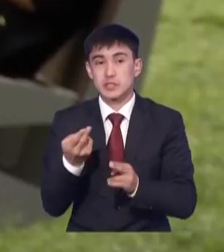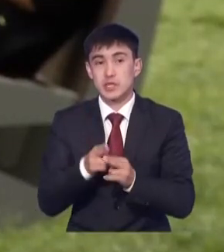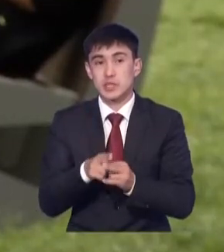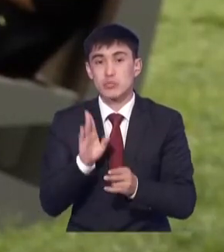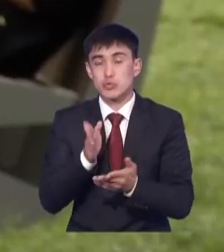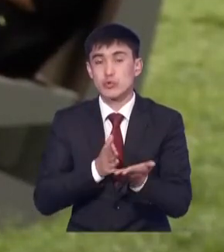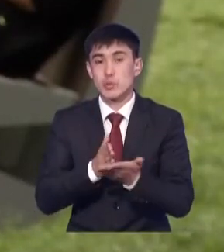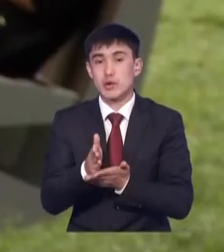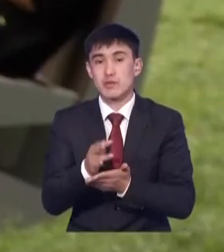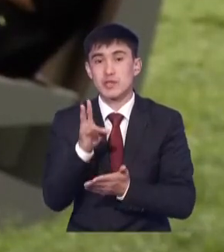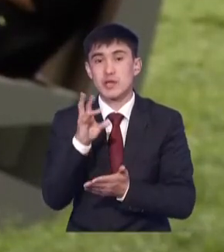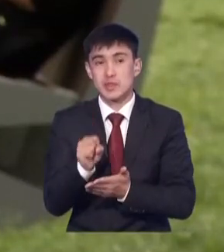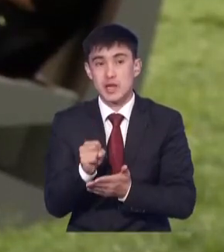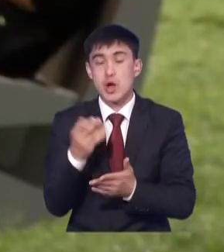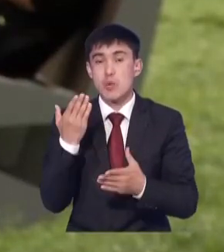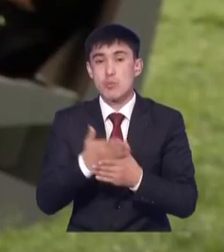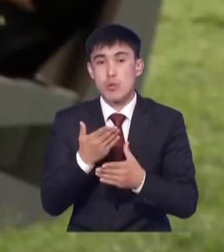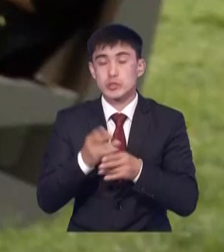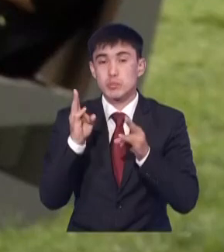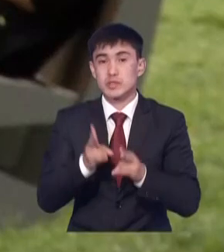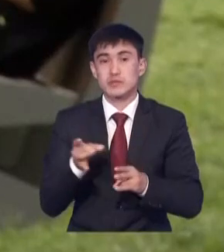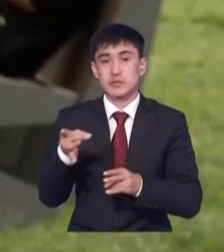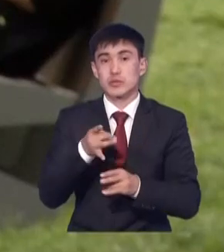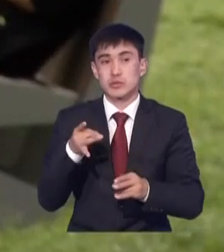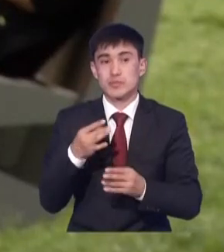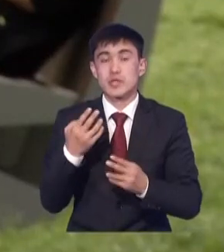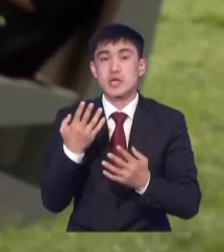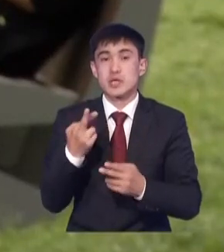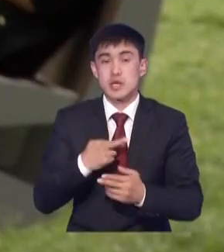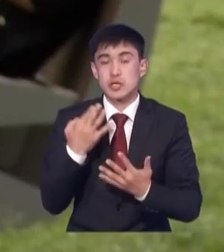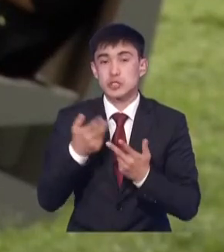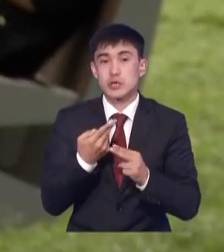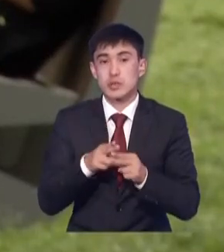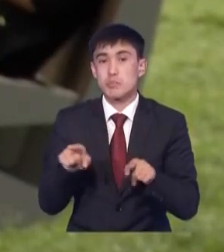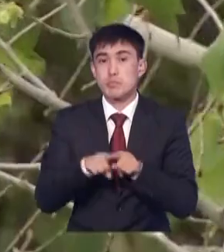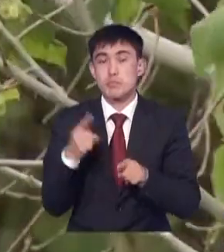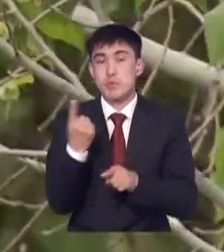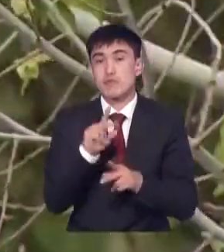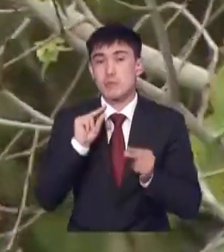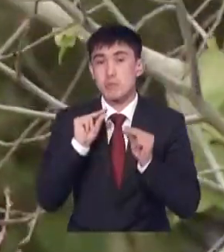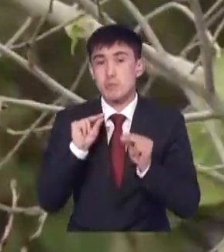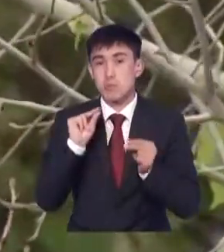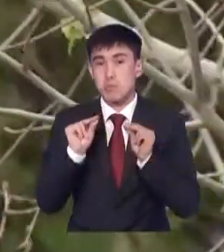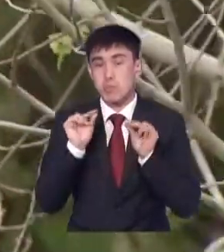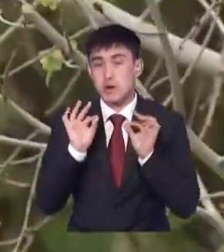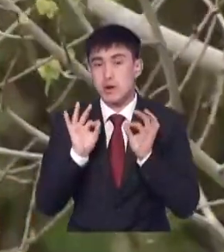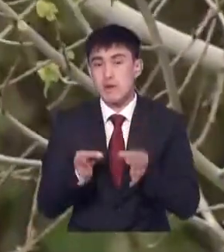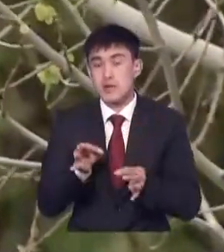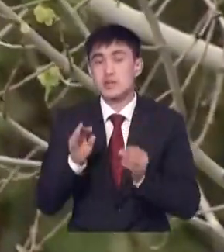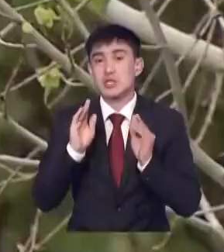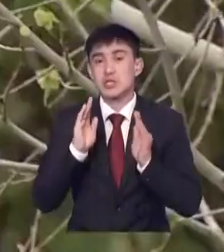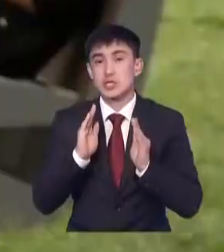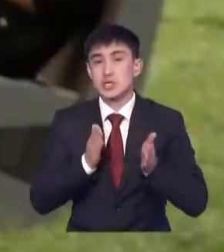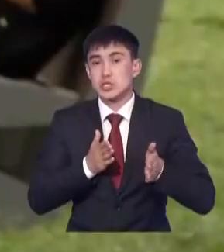будут направлены на помощь пострадавшим. Я считаю, что это вот первый такой правильный шаг. Когда только